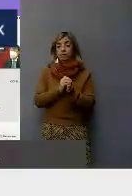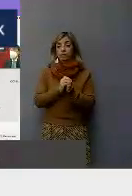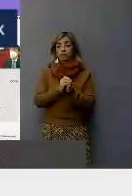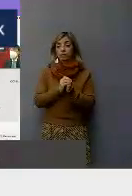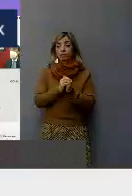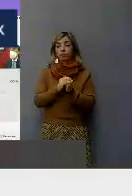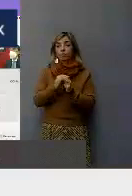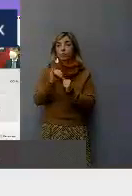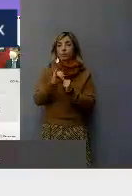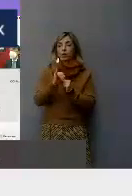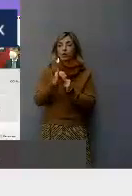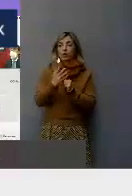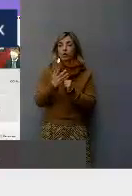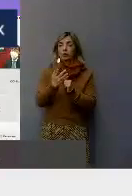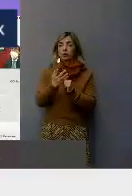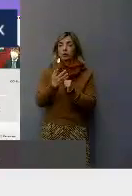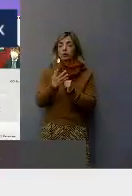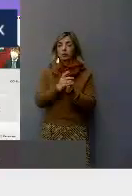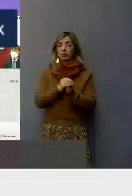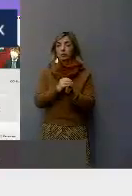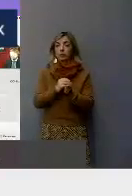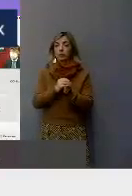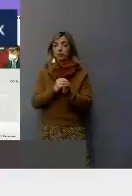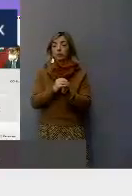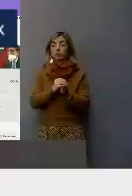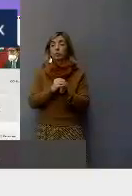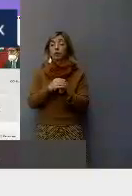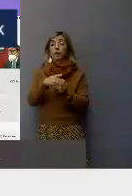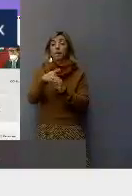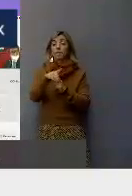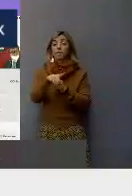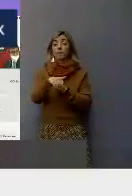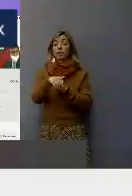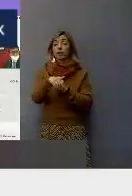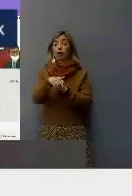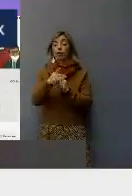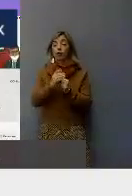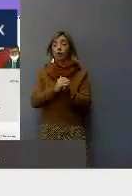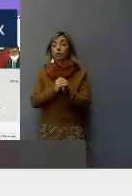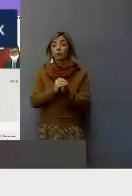consiglieri mordino consigliere pandolfo